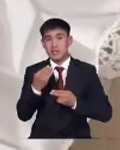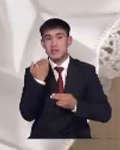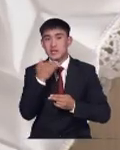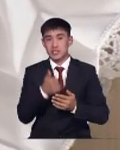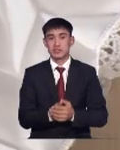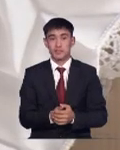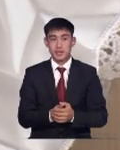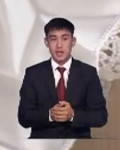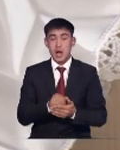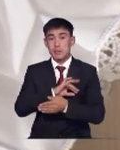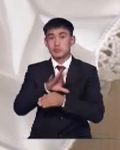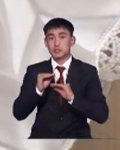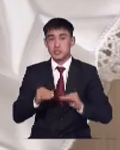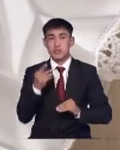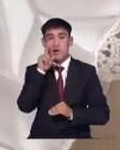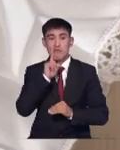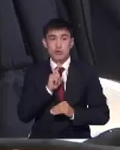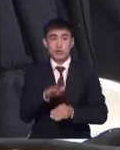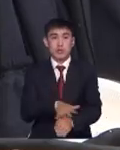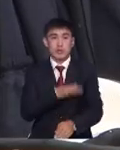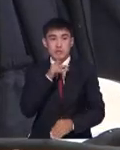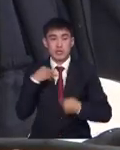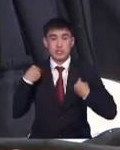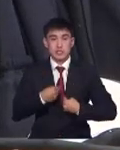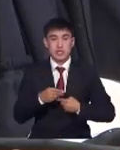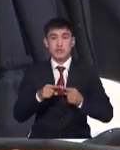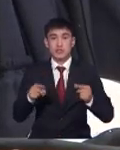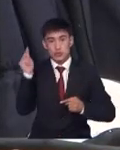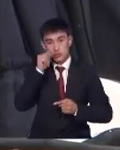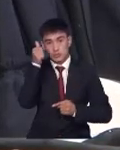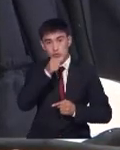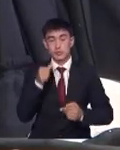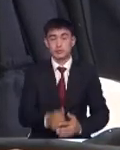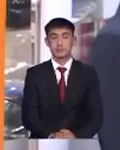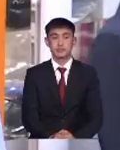этим критериям, чтобы обеспечить детям комфорт и долговечность одежды в течение учебного года.